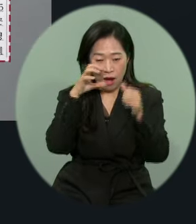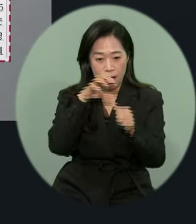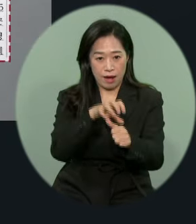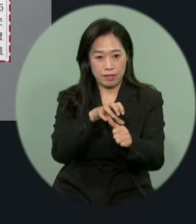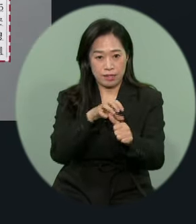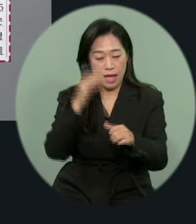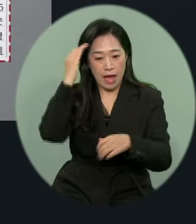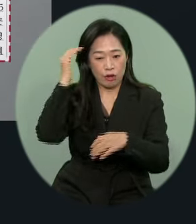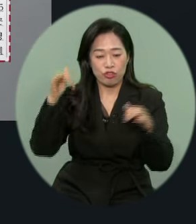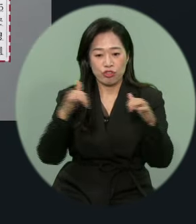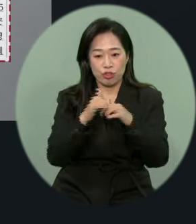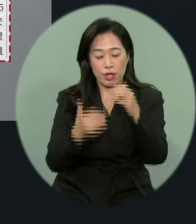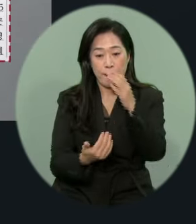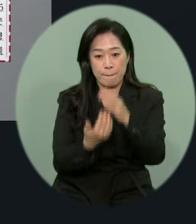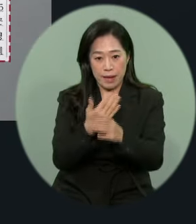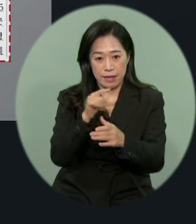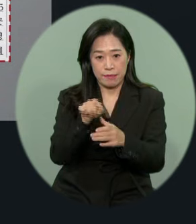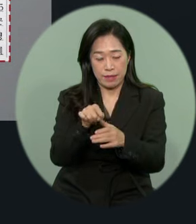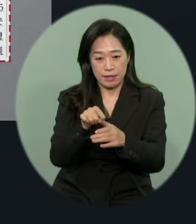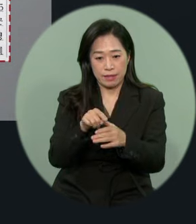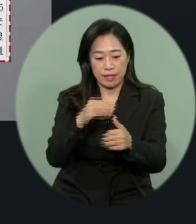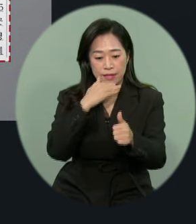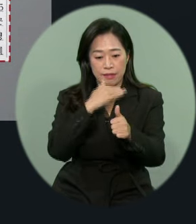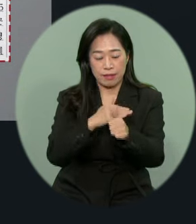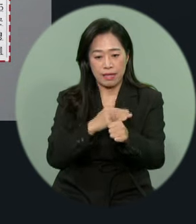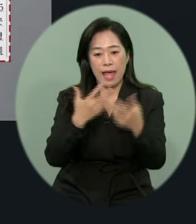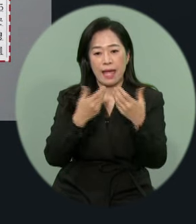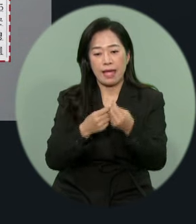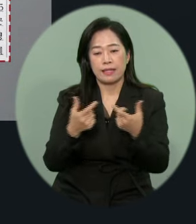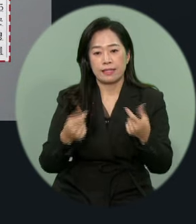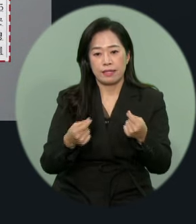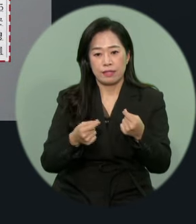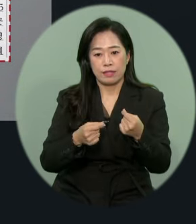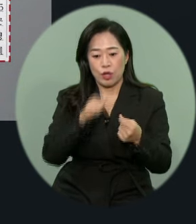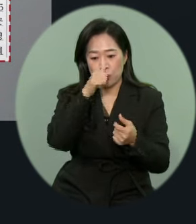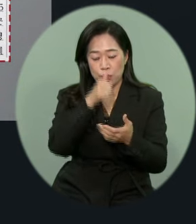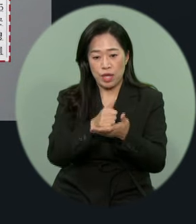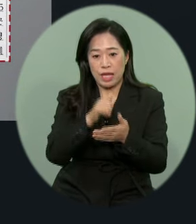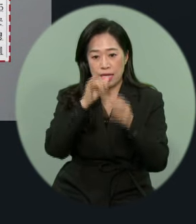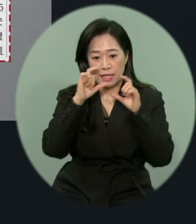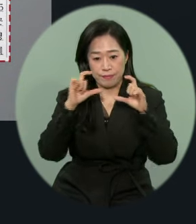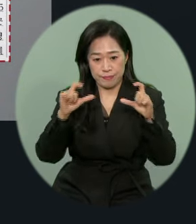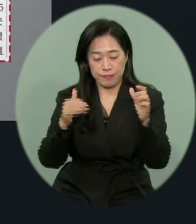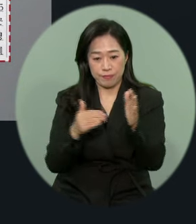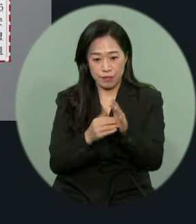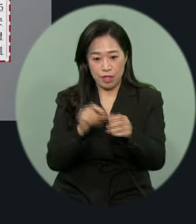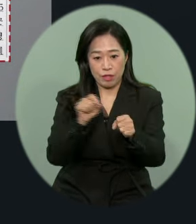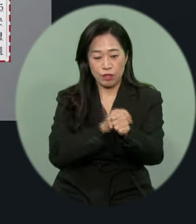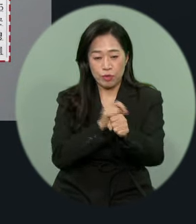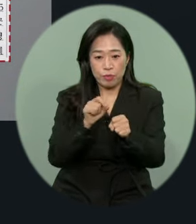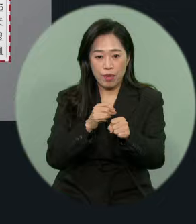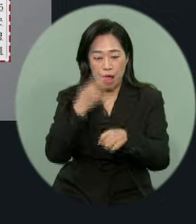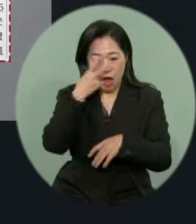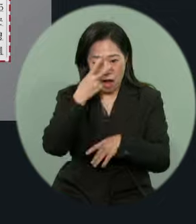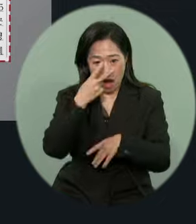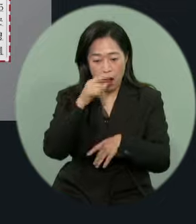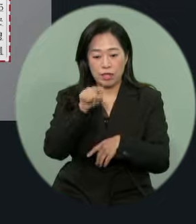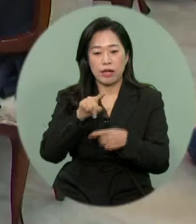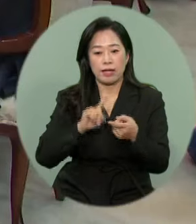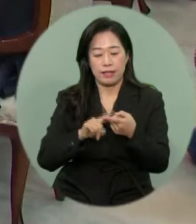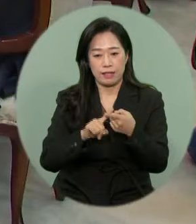중에 한국 전쟁이 발발하면서 처형된 사례처럼 유죄를 받은 경우 특별 재심을 청구할 수 있도록 한